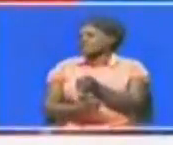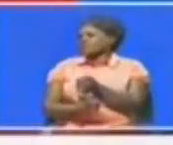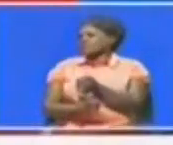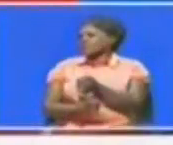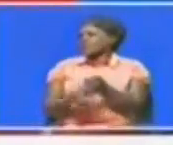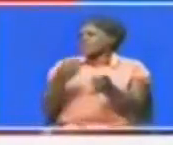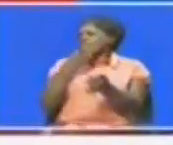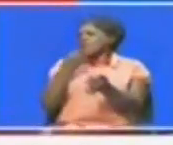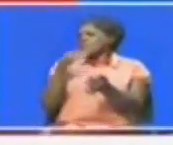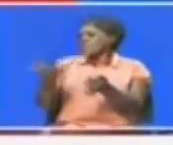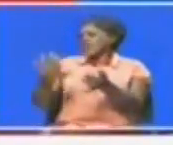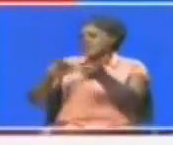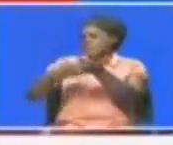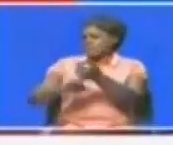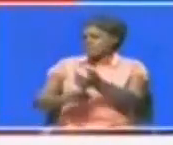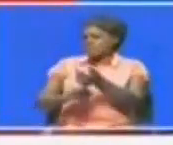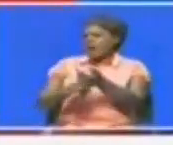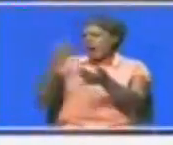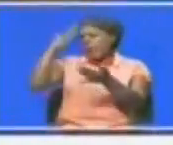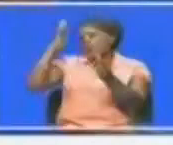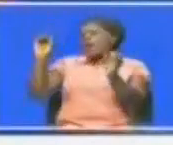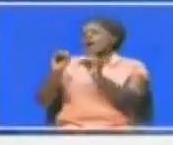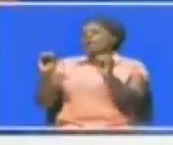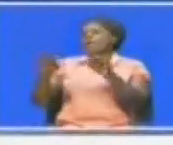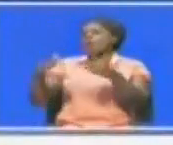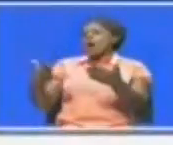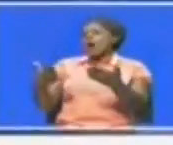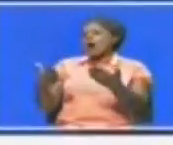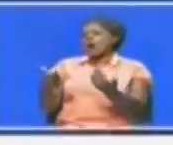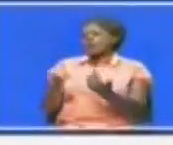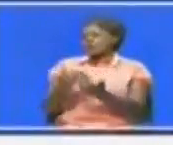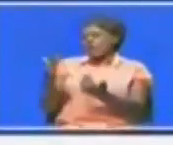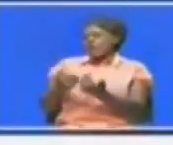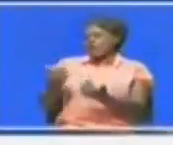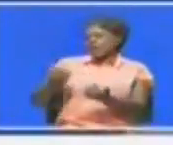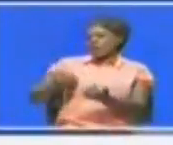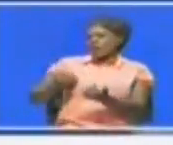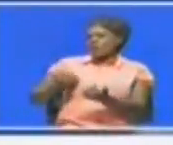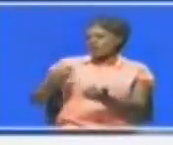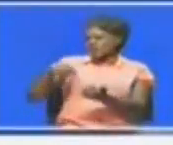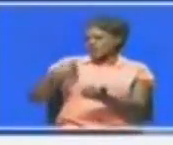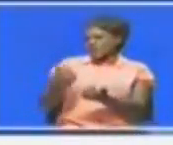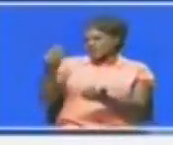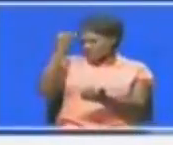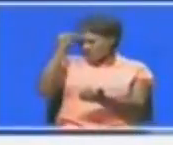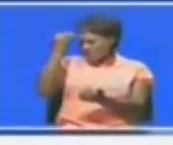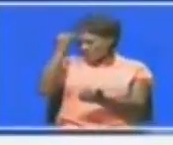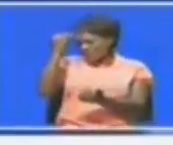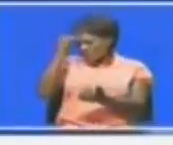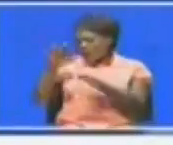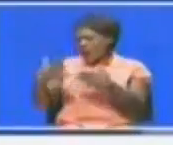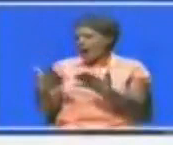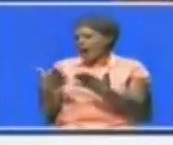hivi? Wanaume wengi huku nje wameoa lakini hawajui wanafaa kukaa vipi na mwanamke. Manake wanawake siku zote ndio tunaambiwa hebu kaa hivi na